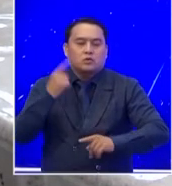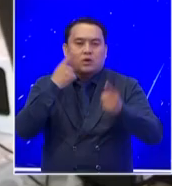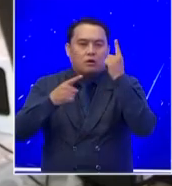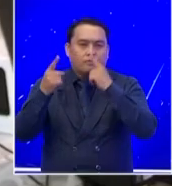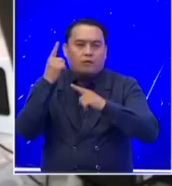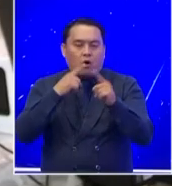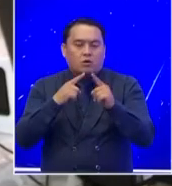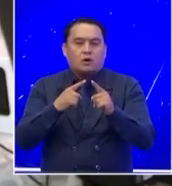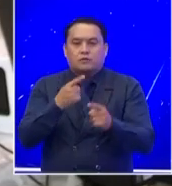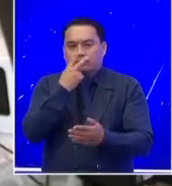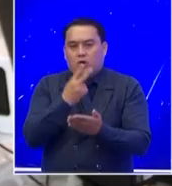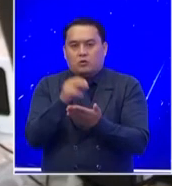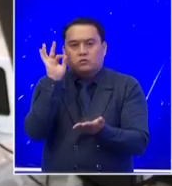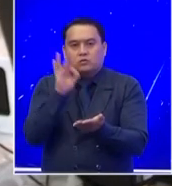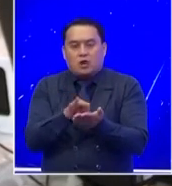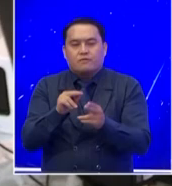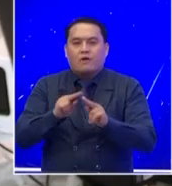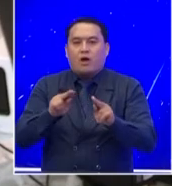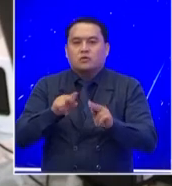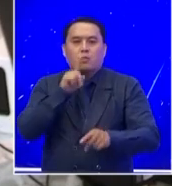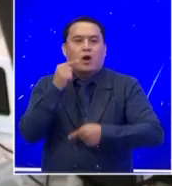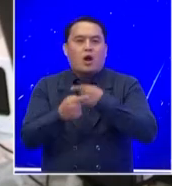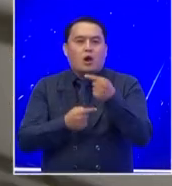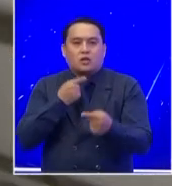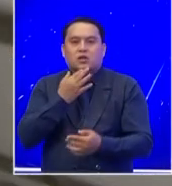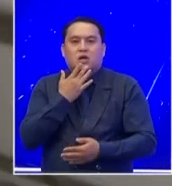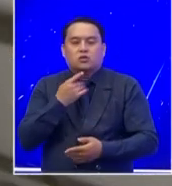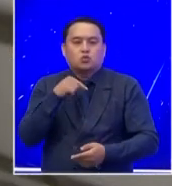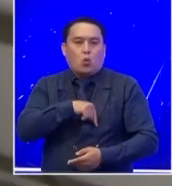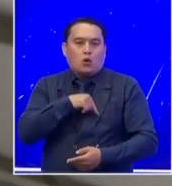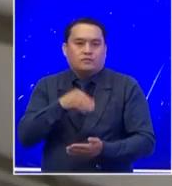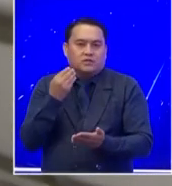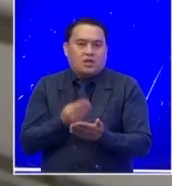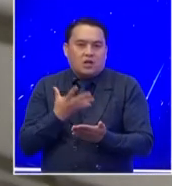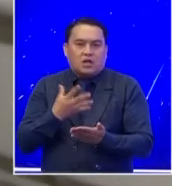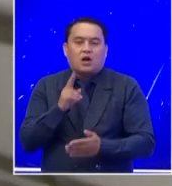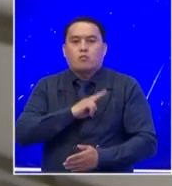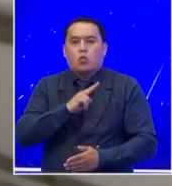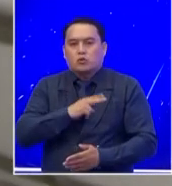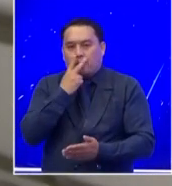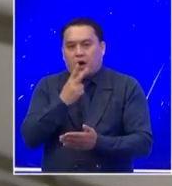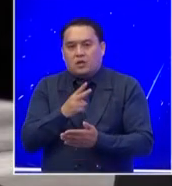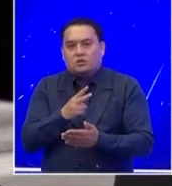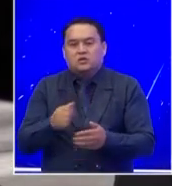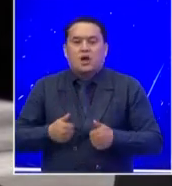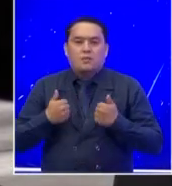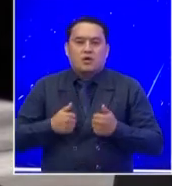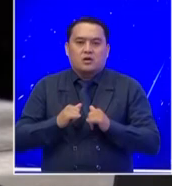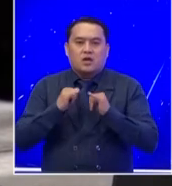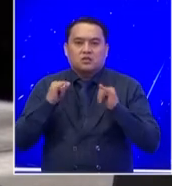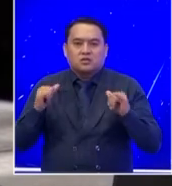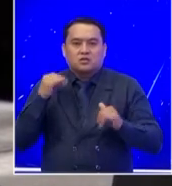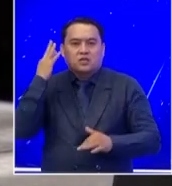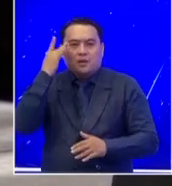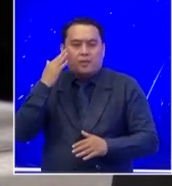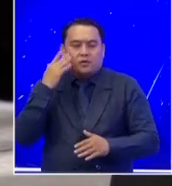Илья Жансугуров ставил задачи воспитания в подрастающем поколении национальных и духовных ценностей. В его работах прослеживается стремление к развитию детского